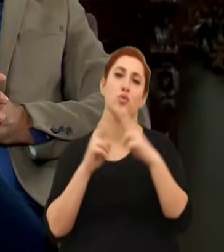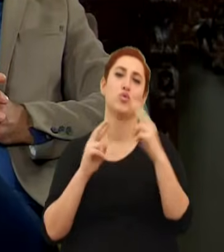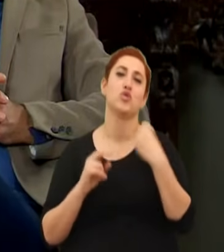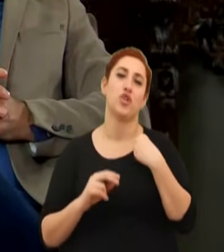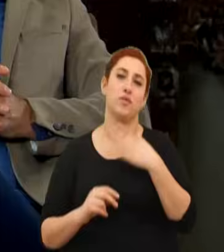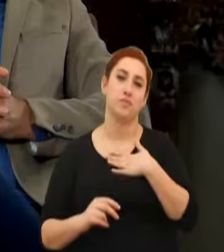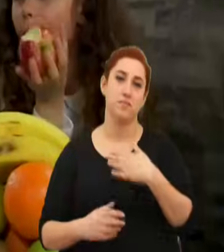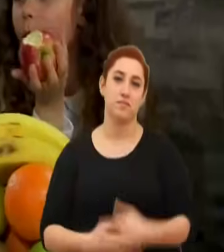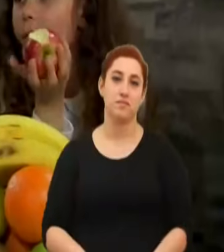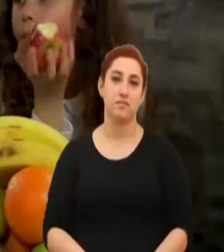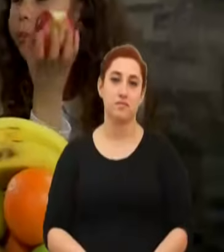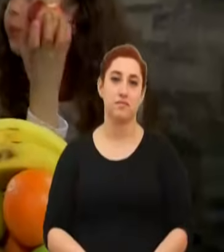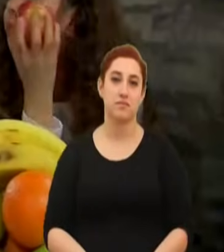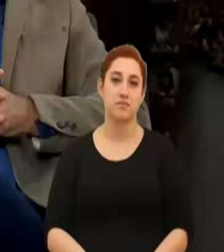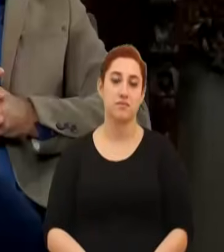görüşüyoruz hayatım.